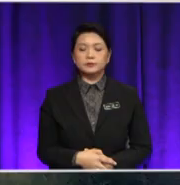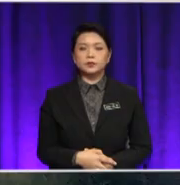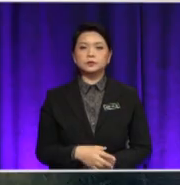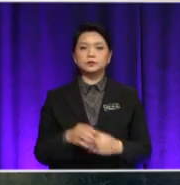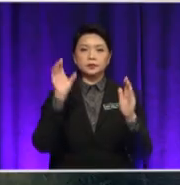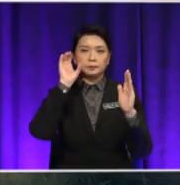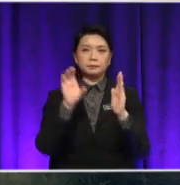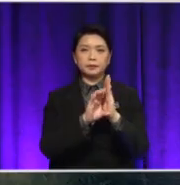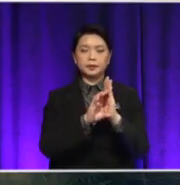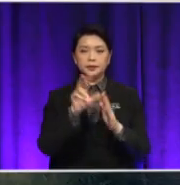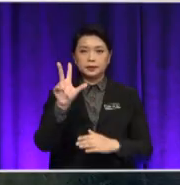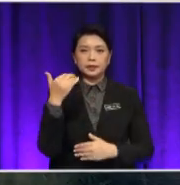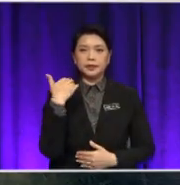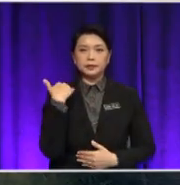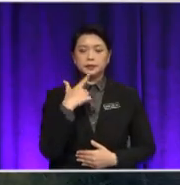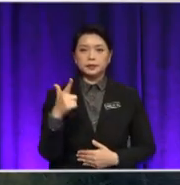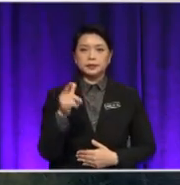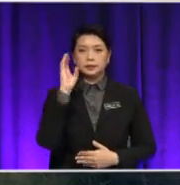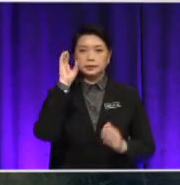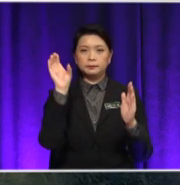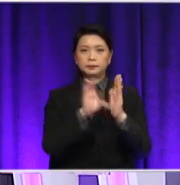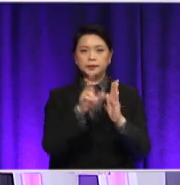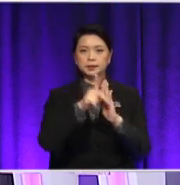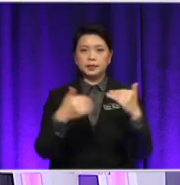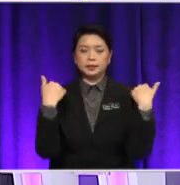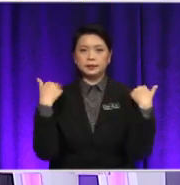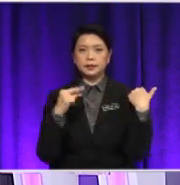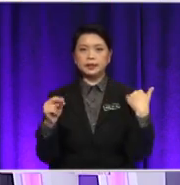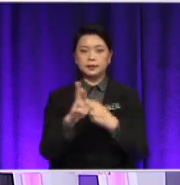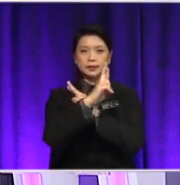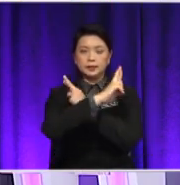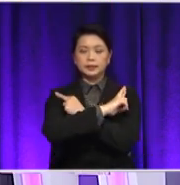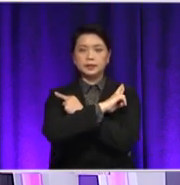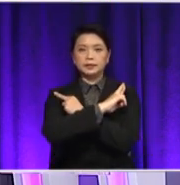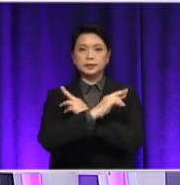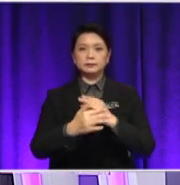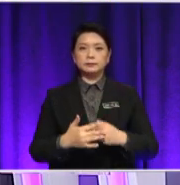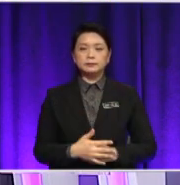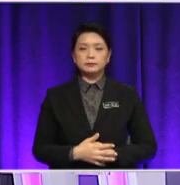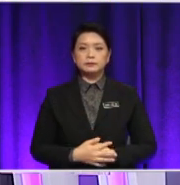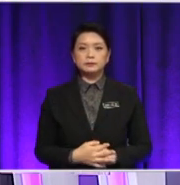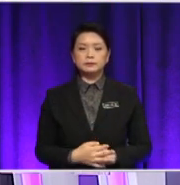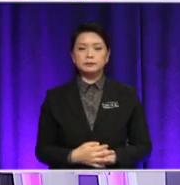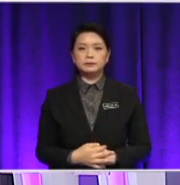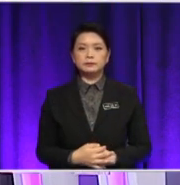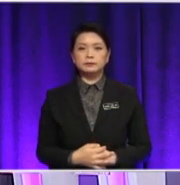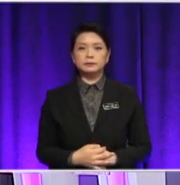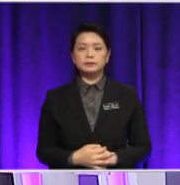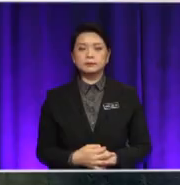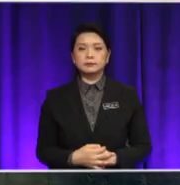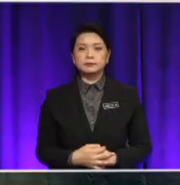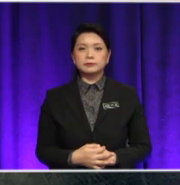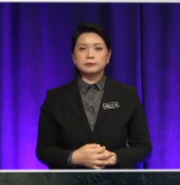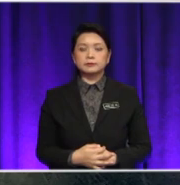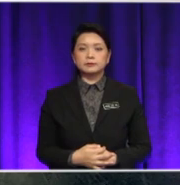berehat. Okey, cikgu saya tambah bintang cikgu. Silakan. Okey, satu bintang untuk Chandra Bhushan. Terbaik okay, Chandra. Warna apa tadi? Warna hijau kan? Okey, warna